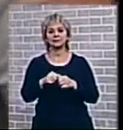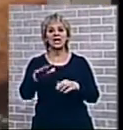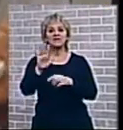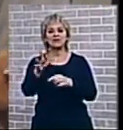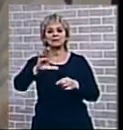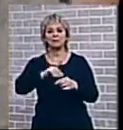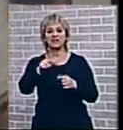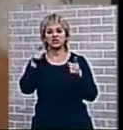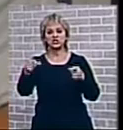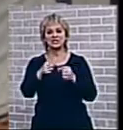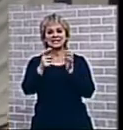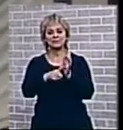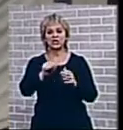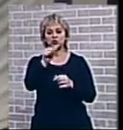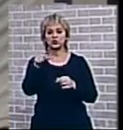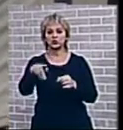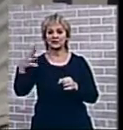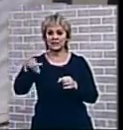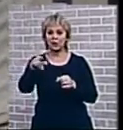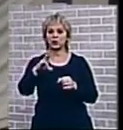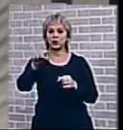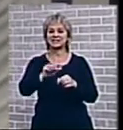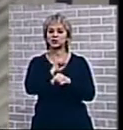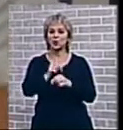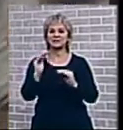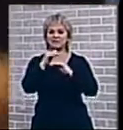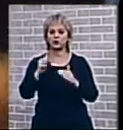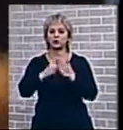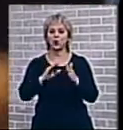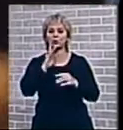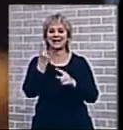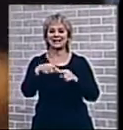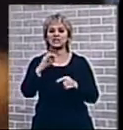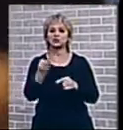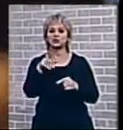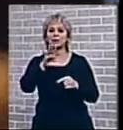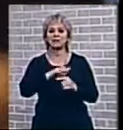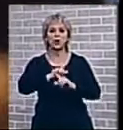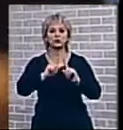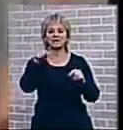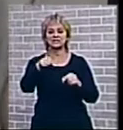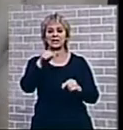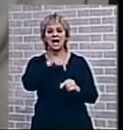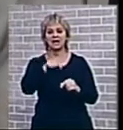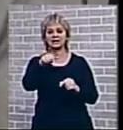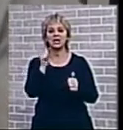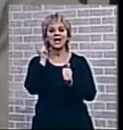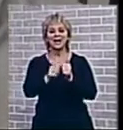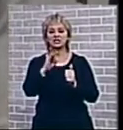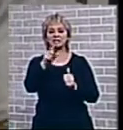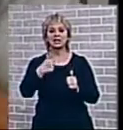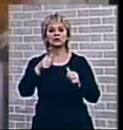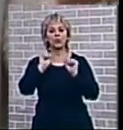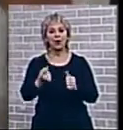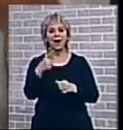Фильм снимался в течение 17 часов нон-стоп, с вечера до утра. Эта история носит универсальный характер. Каждый из нас